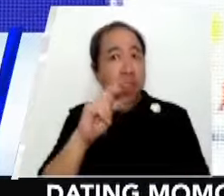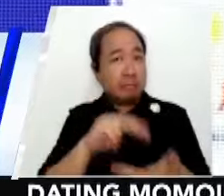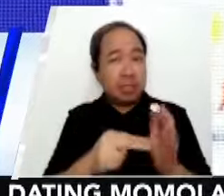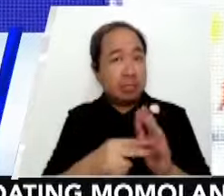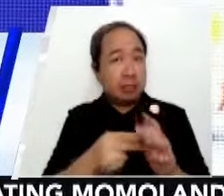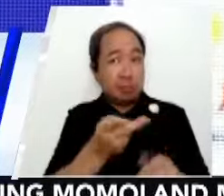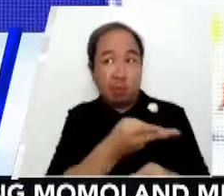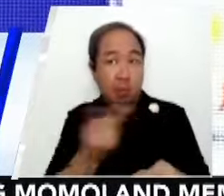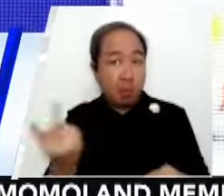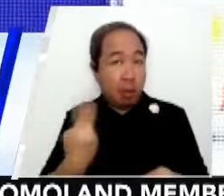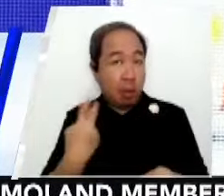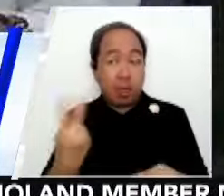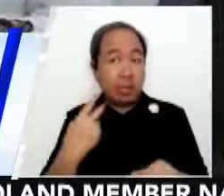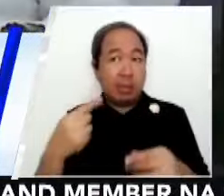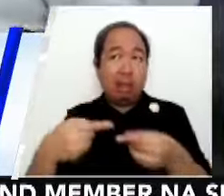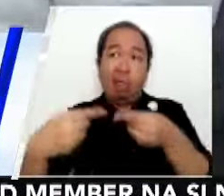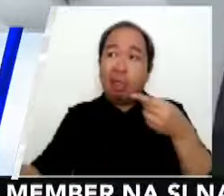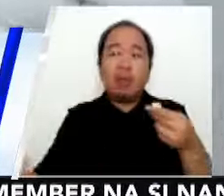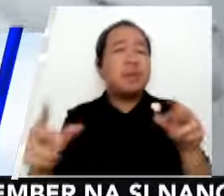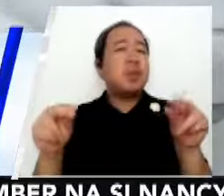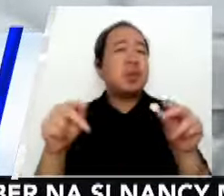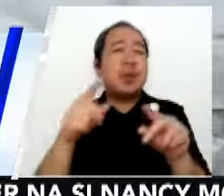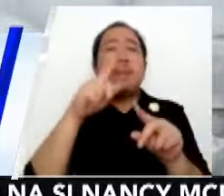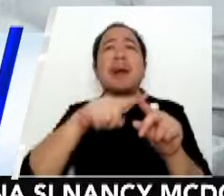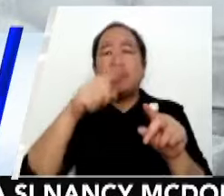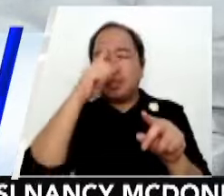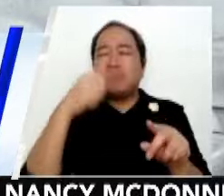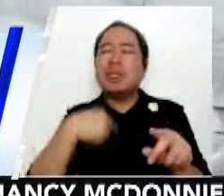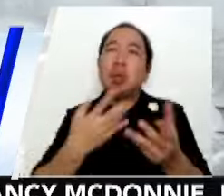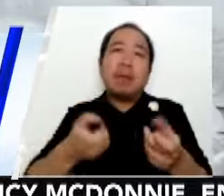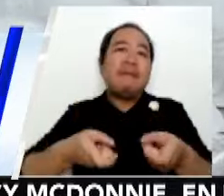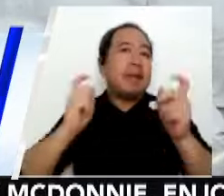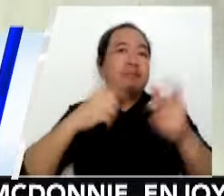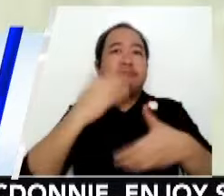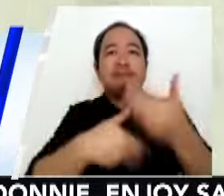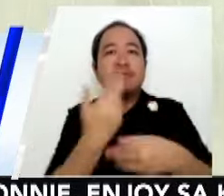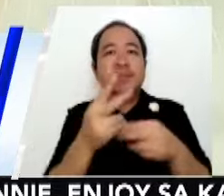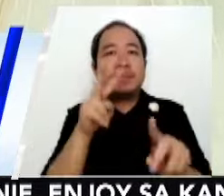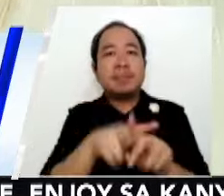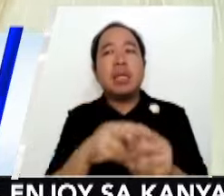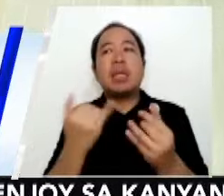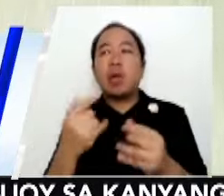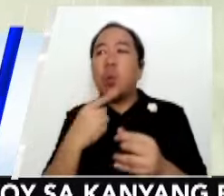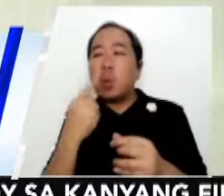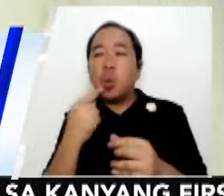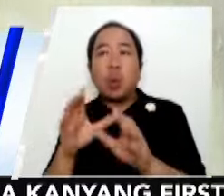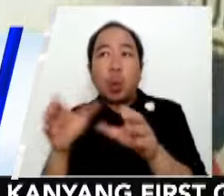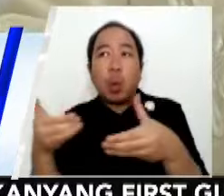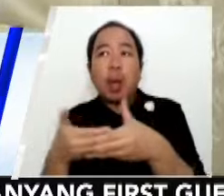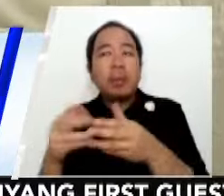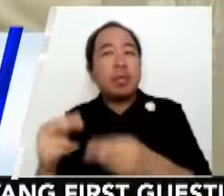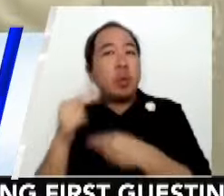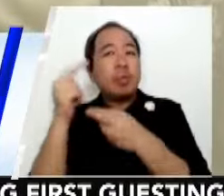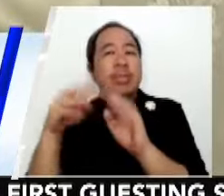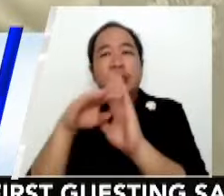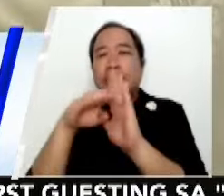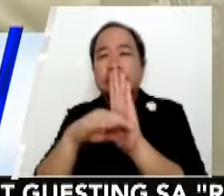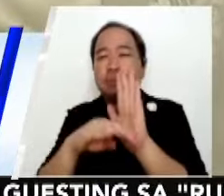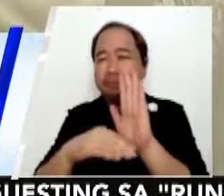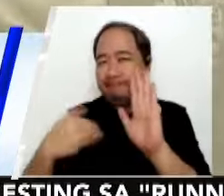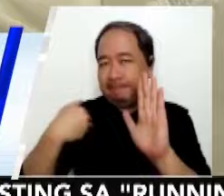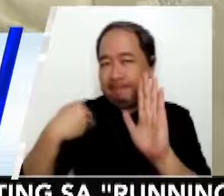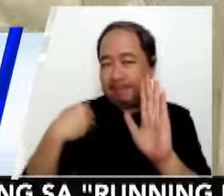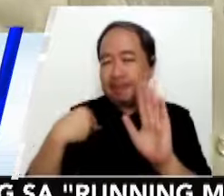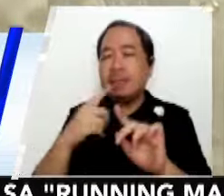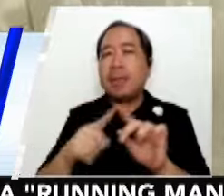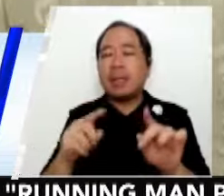dahil ako'y nagmamadali. Wala pa raw senatorial lineup sa ngayon ang koalisyon, pero naniniwala ang PFP na malaki ang